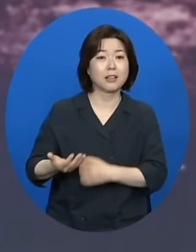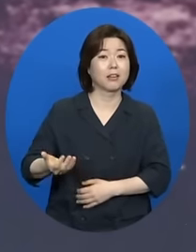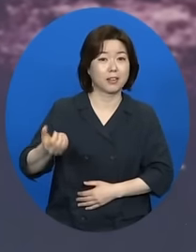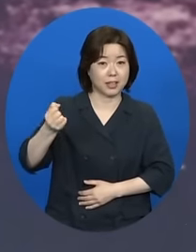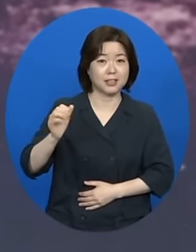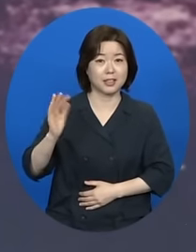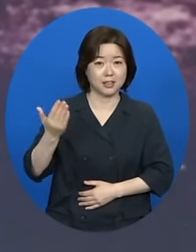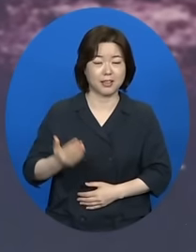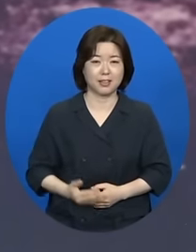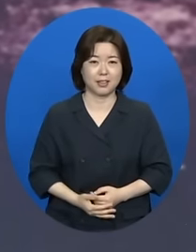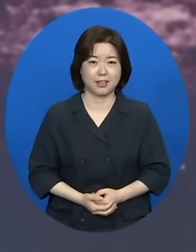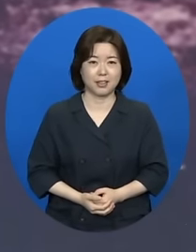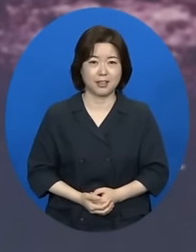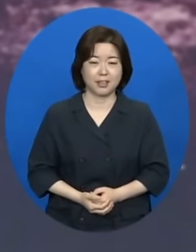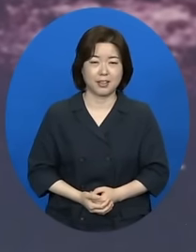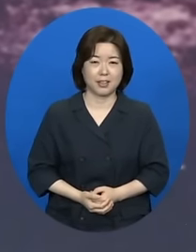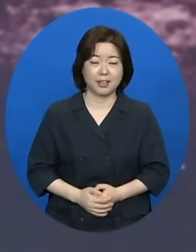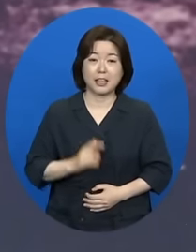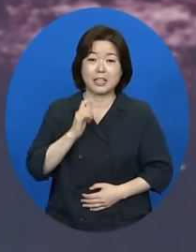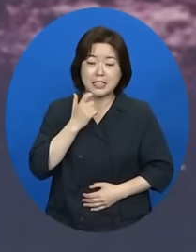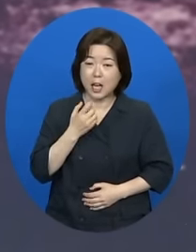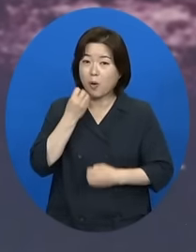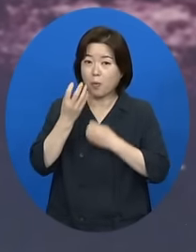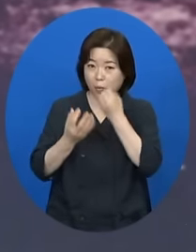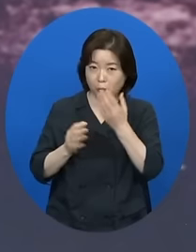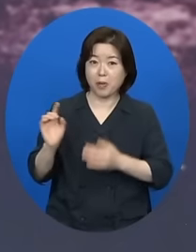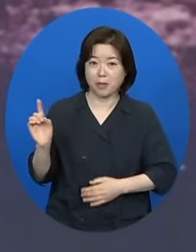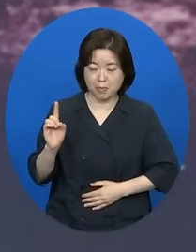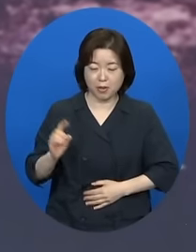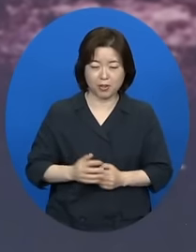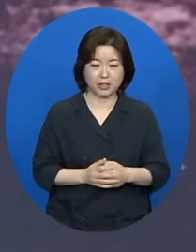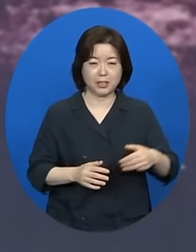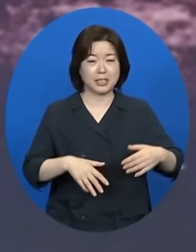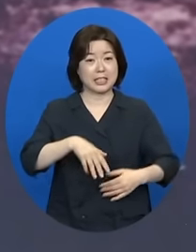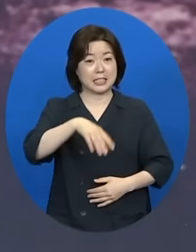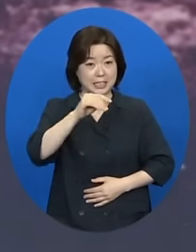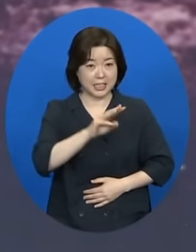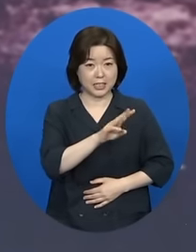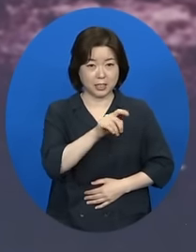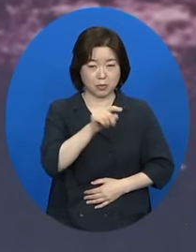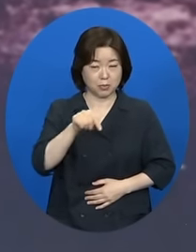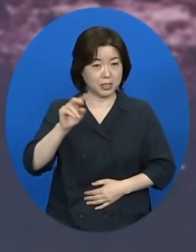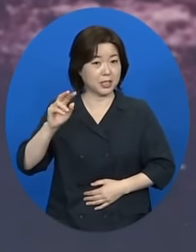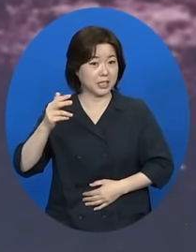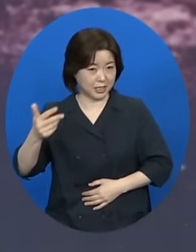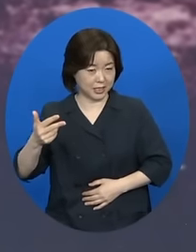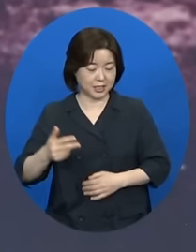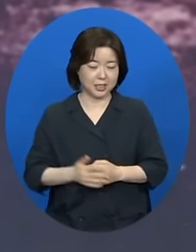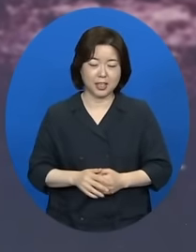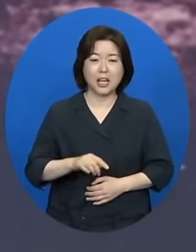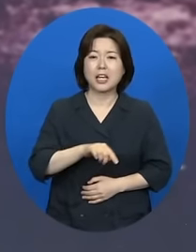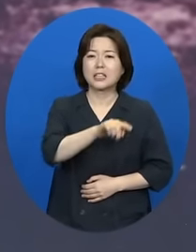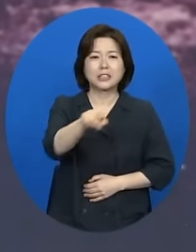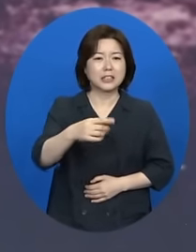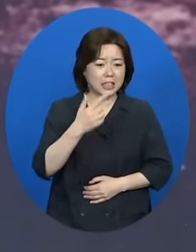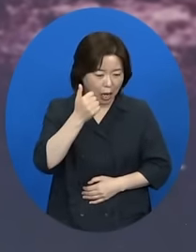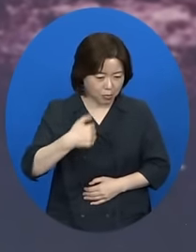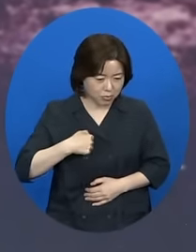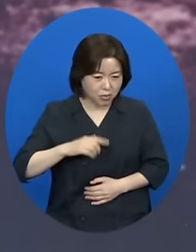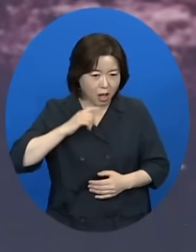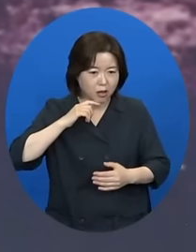된 것입니다. 그러면서 야곱이 이런 고백을 했었습니다. 창세기 31장이죠. 7절에 그대들의 아버지가 나를